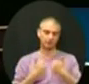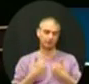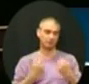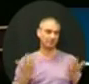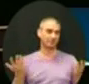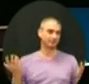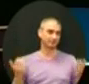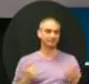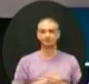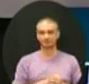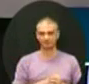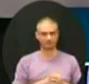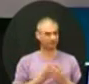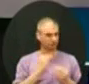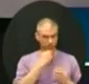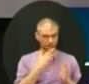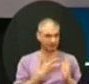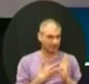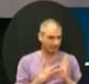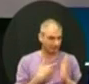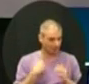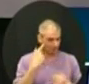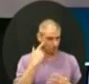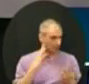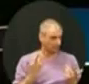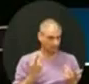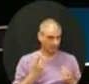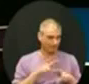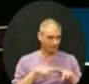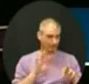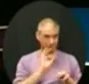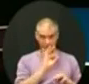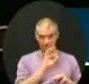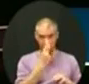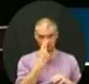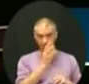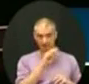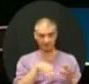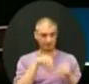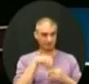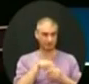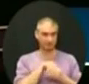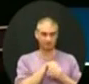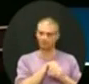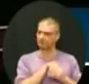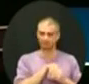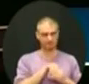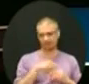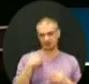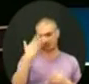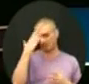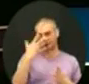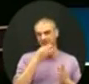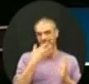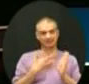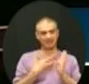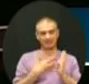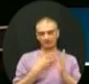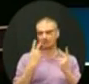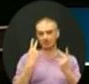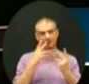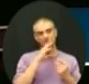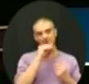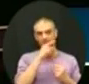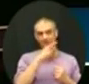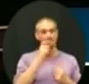מתמודדים. כן, יש לנו סקרים, אנחנו יודעים מה מצבו מבחינת המצביעים. אני לא מכיר סקרים, הסקרים בעיקר